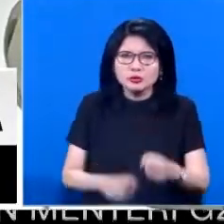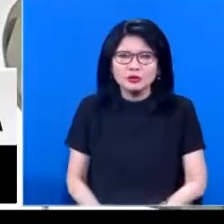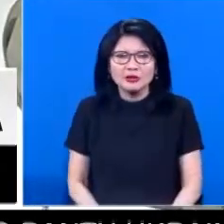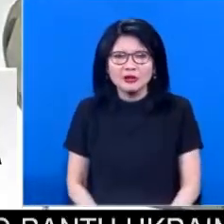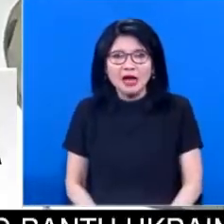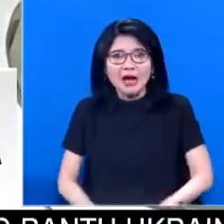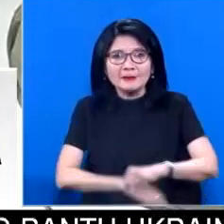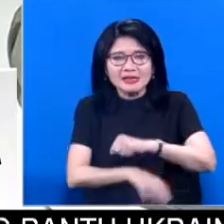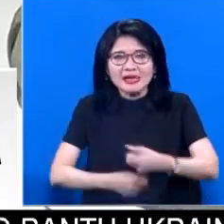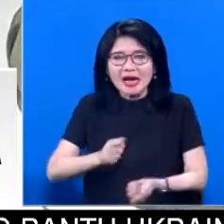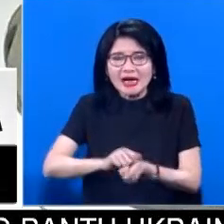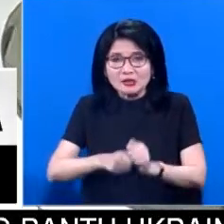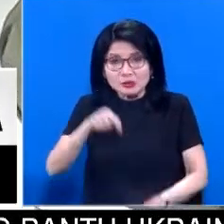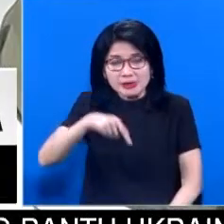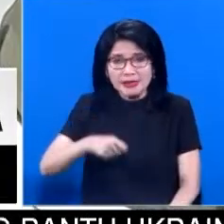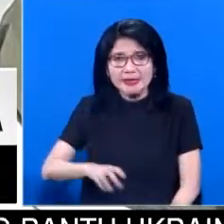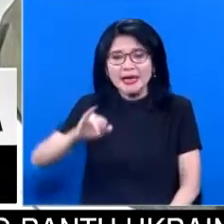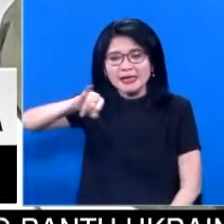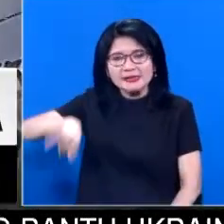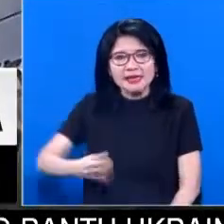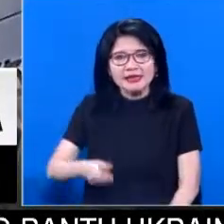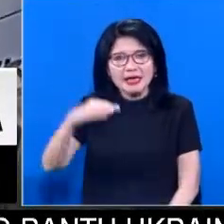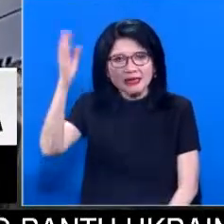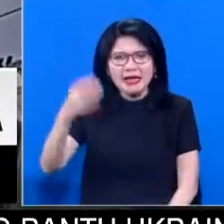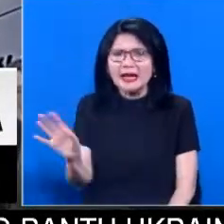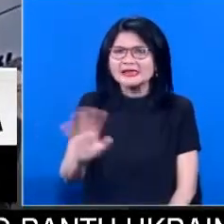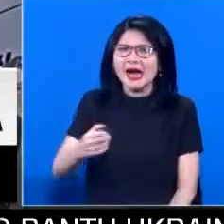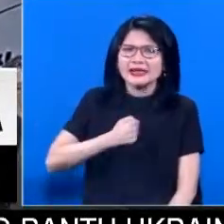Berdasarkan kasus ini, Kejaksaan Tinggi Jawa Barat pun mengimbau warga agar tidak